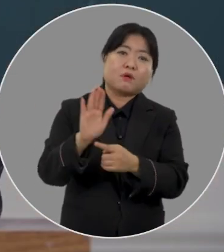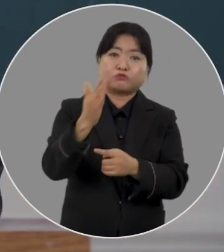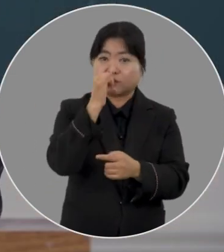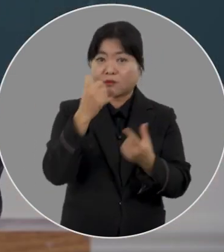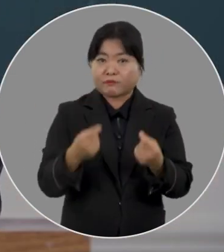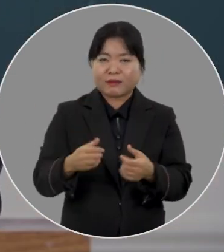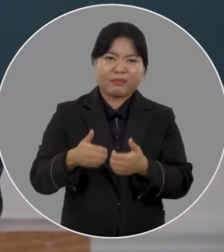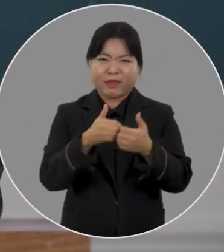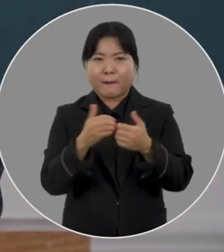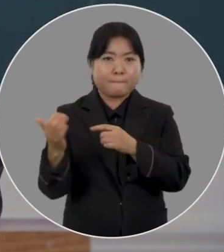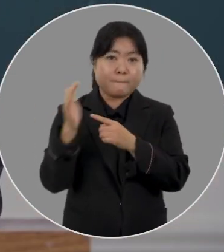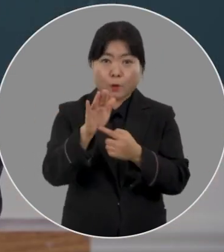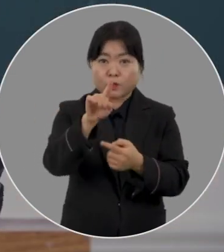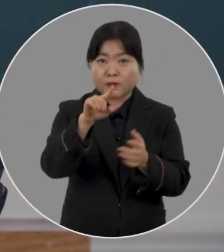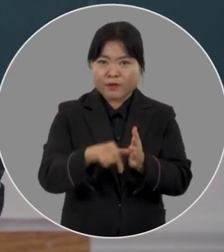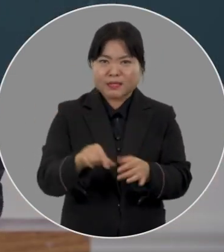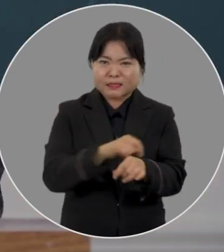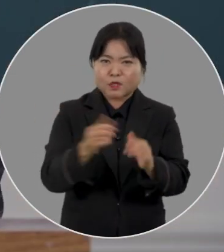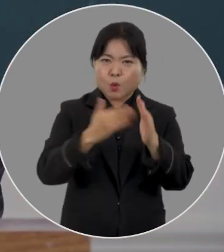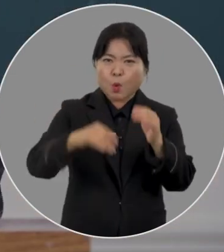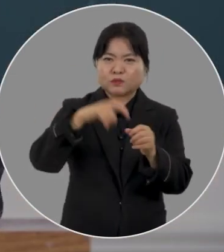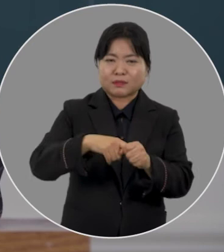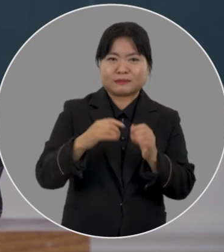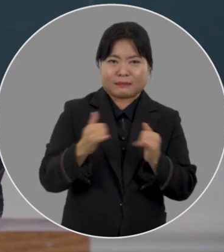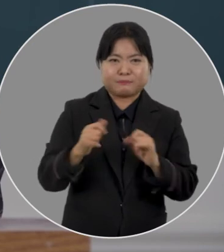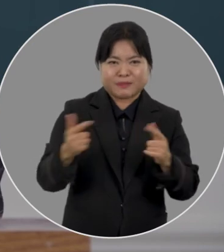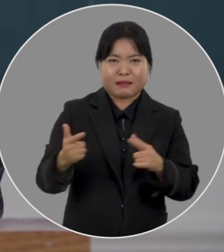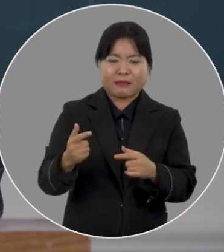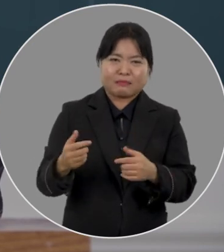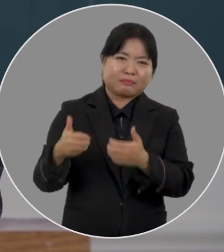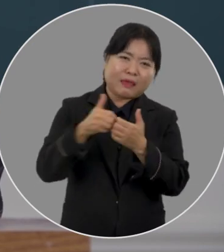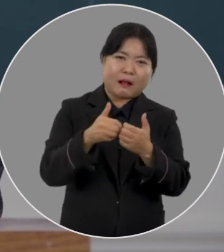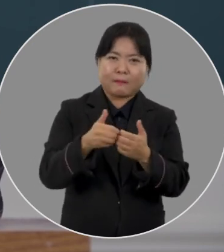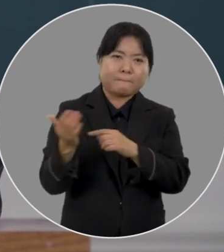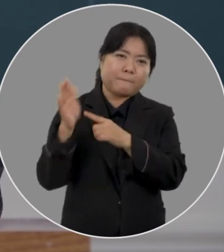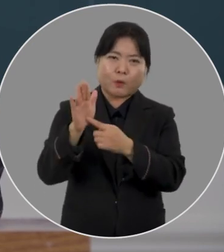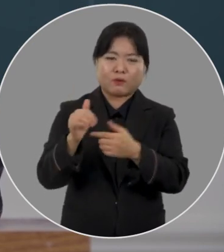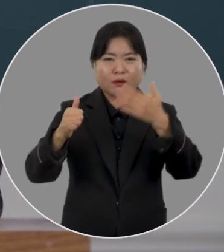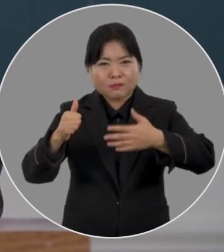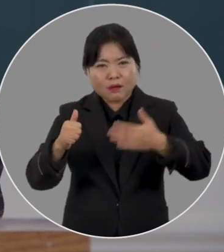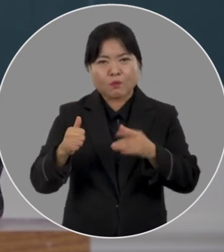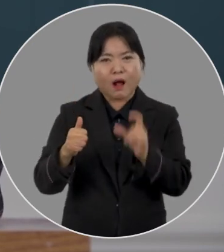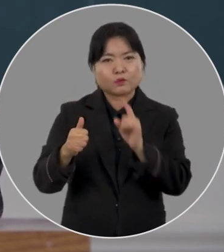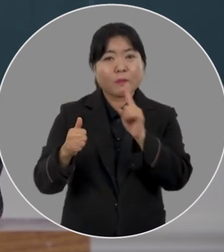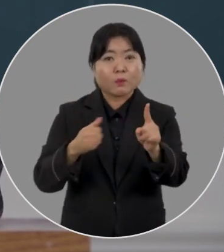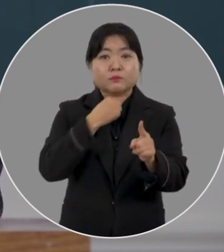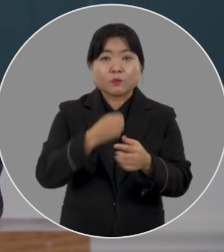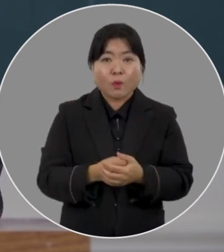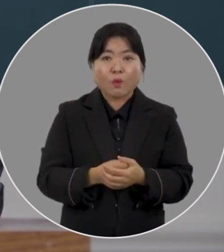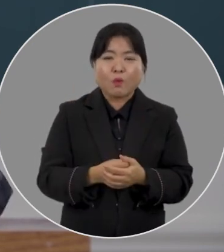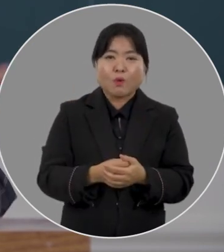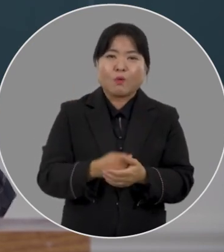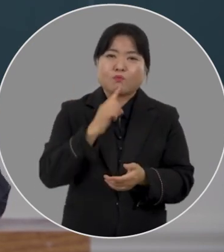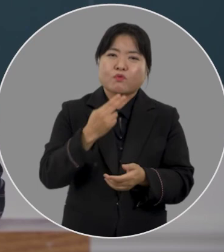대항 표현에 있어서 특히나 좀 공적인 주체의 대항 표현을 좀 강조드리고 싶고요. 물론 개개인의 그런